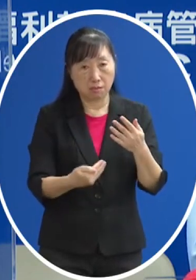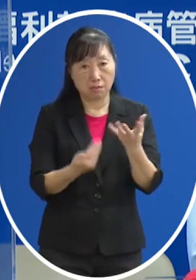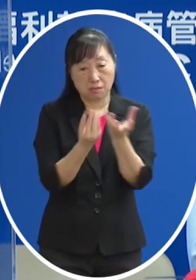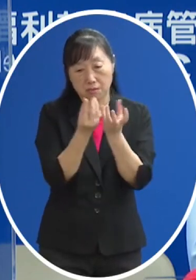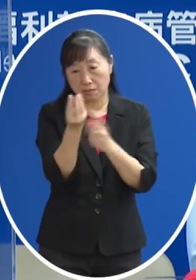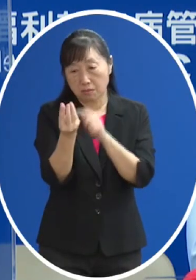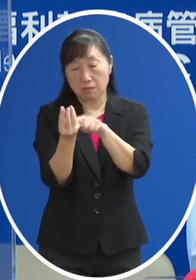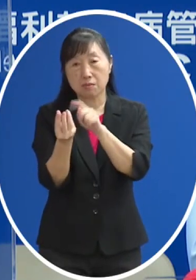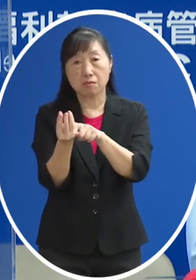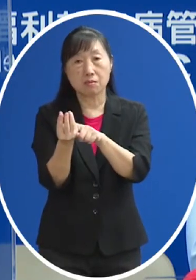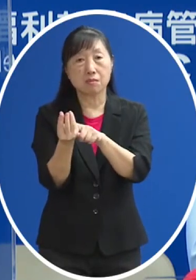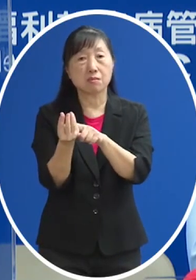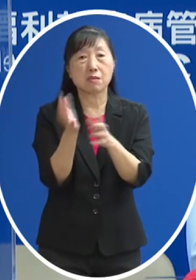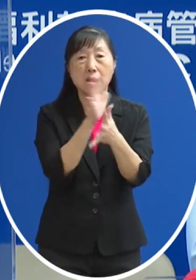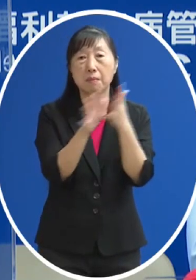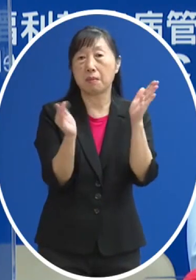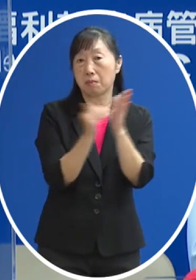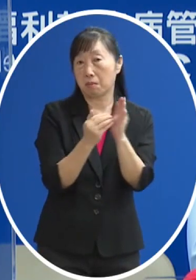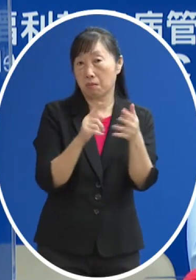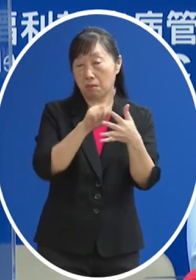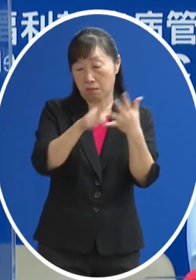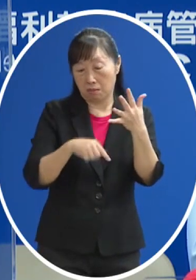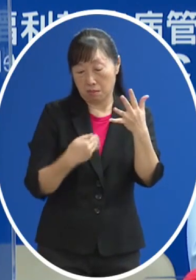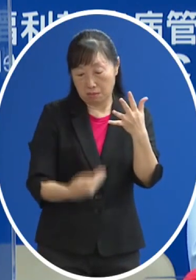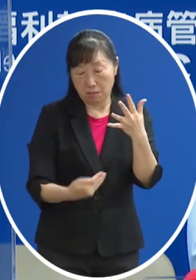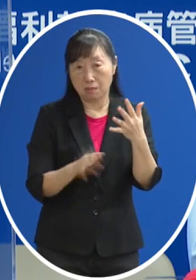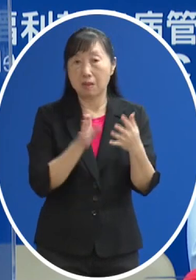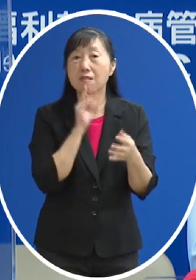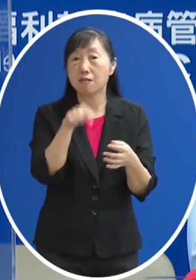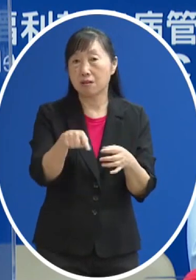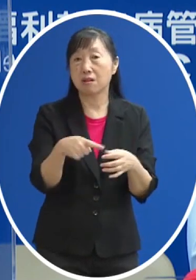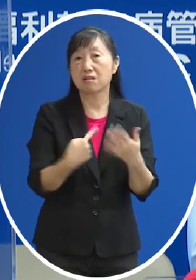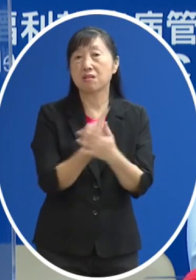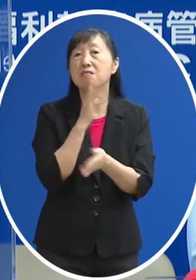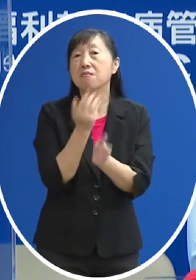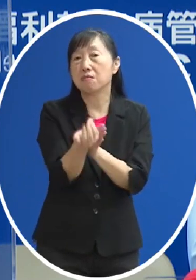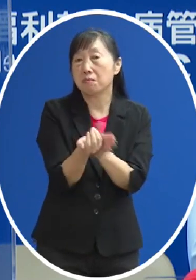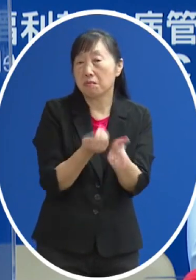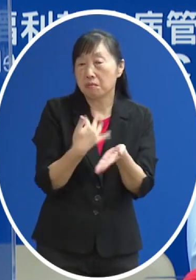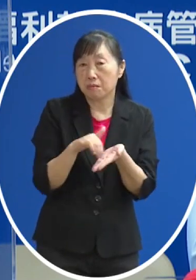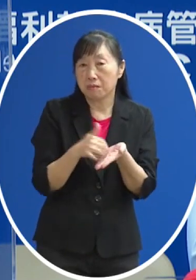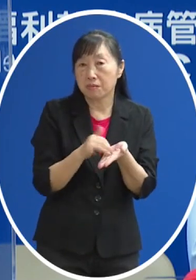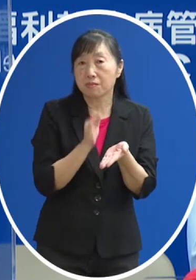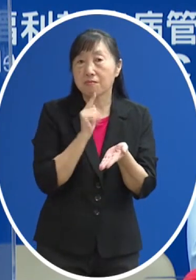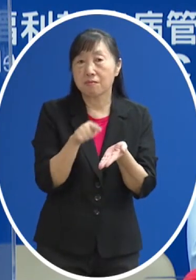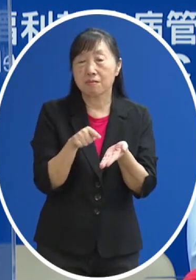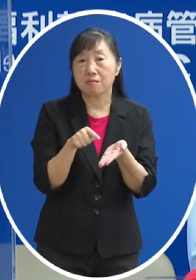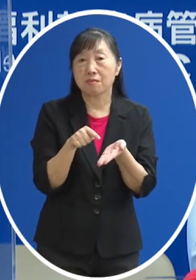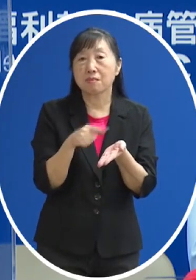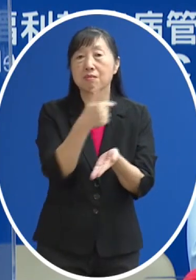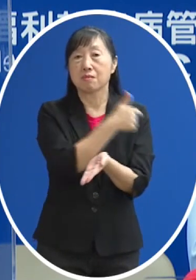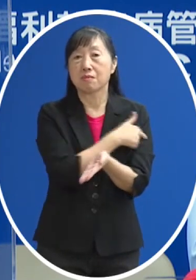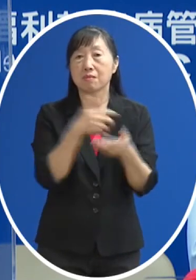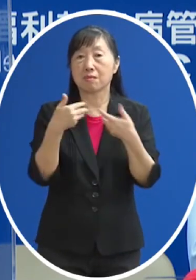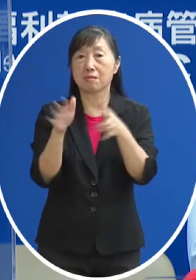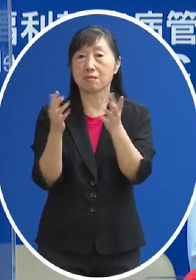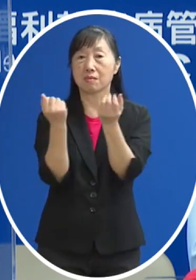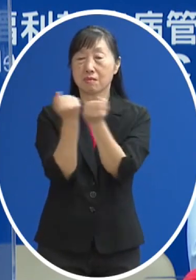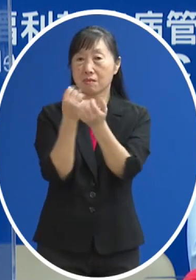可能会排到第9，但这是一个预估值了哈，应该是会打到莫德纳